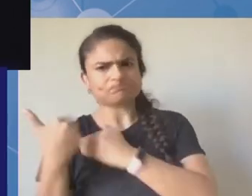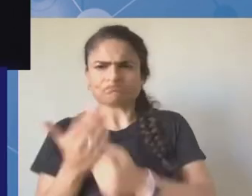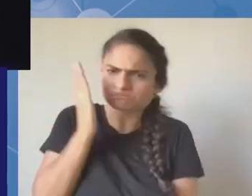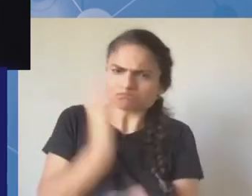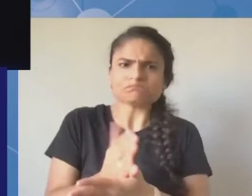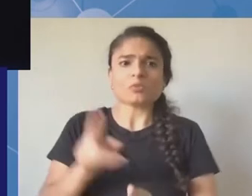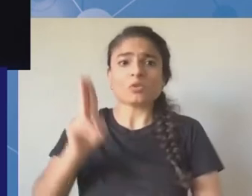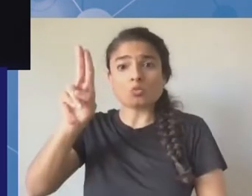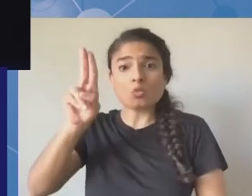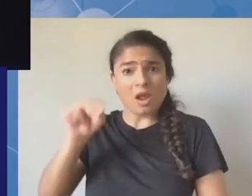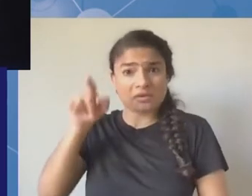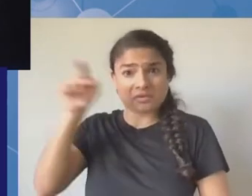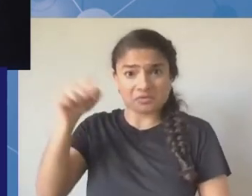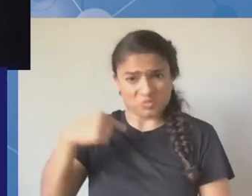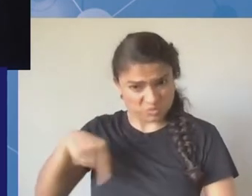إلى